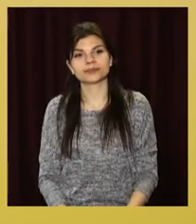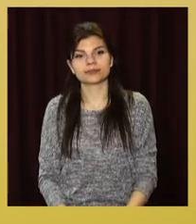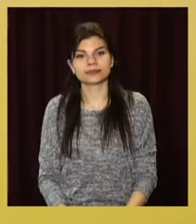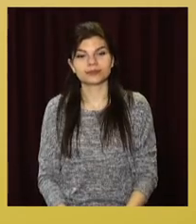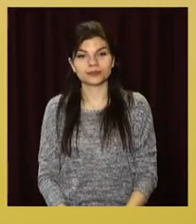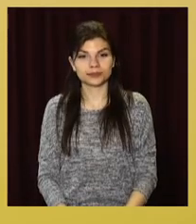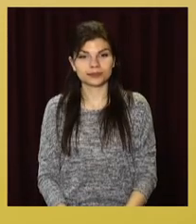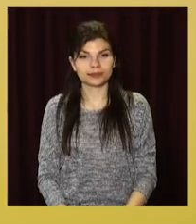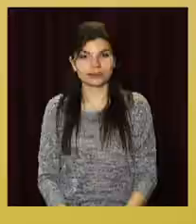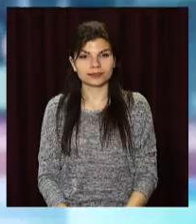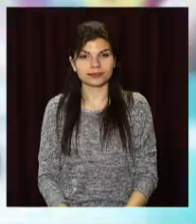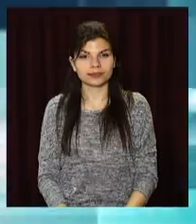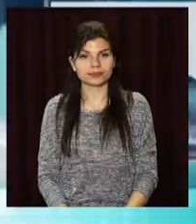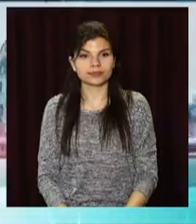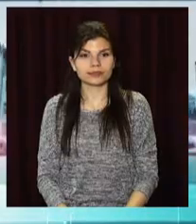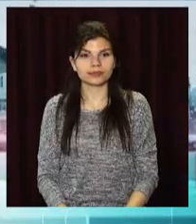News, телеканал «Відкритий».